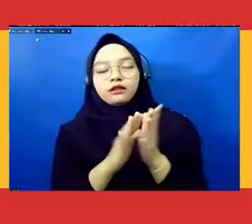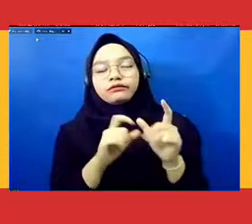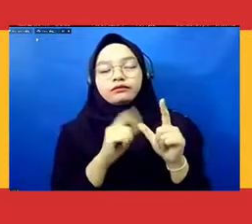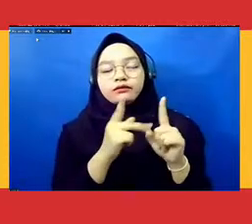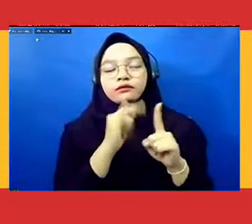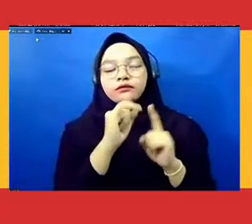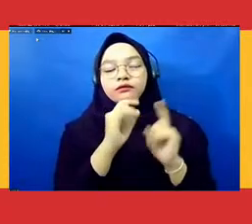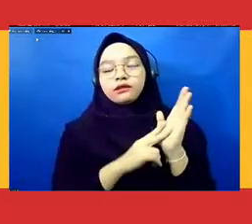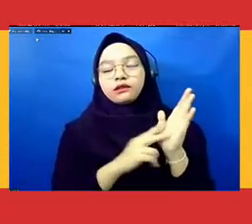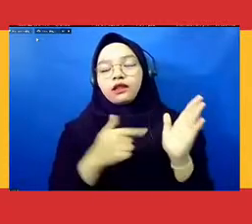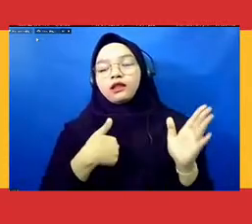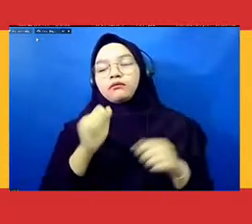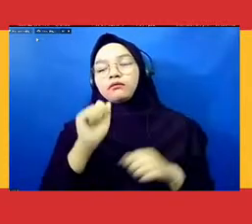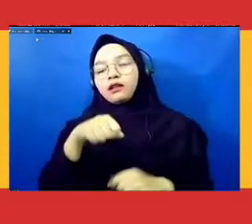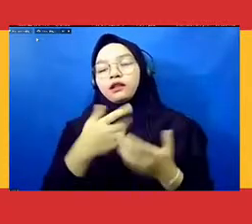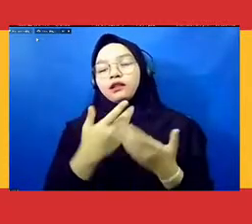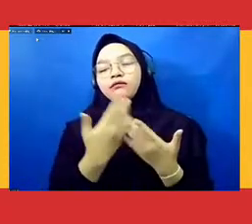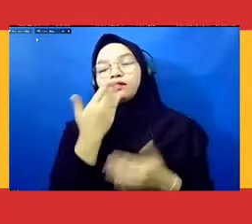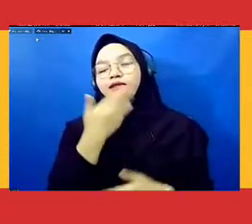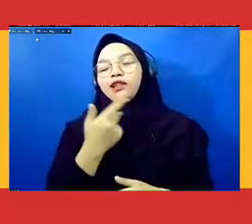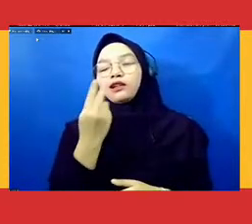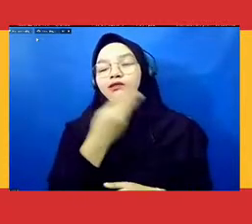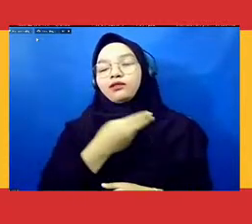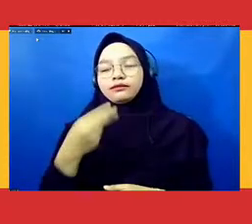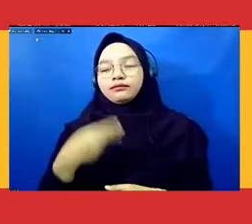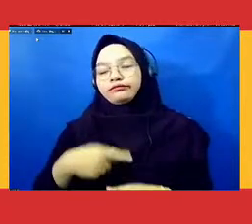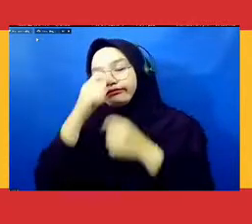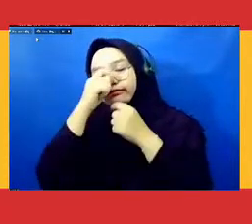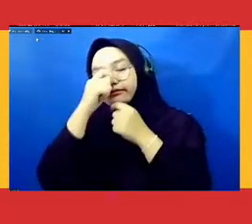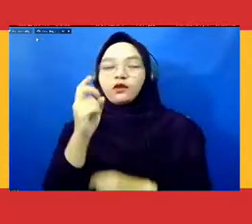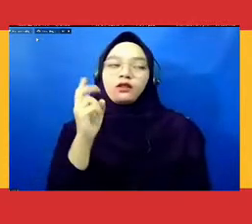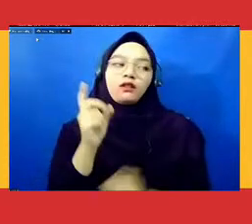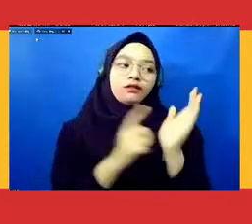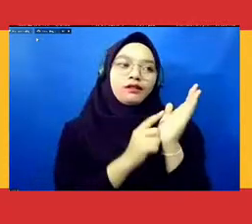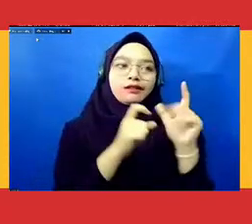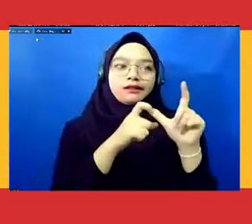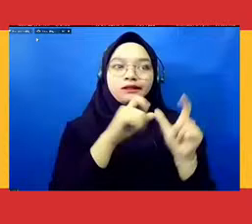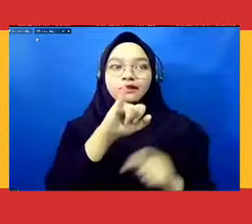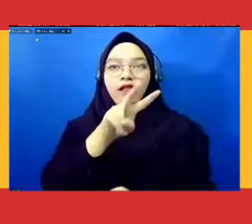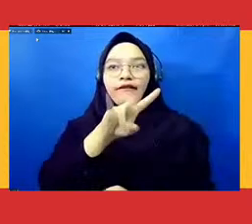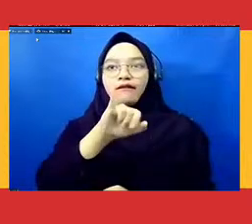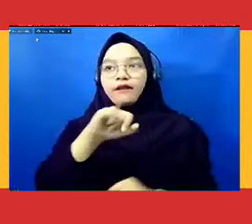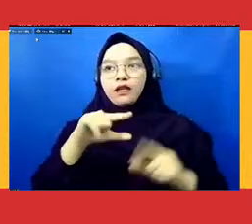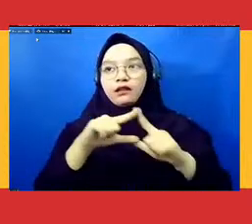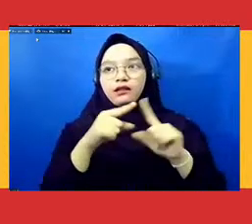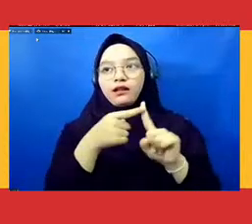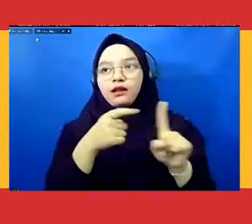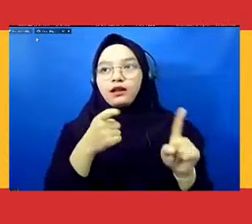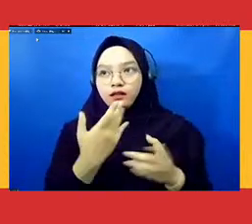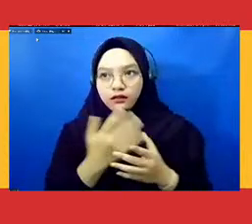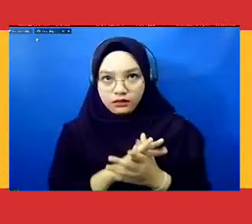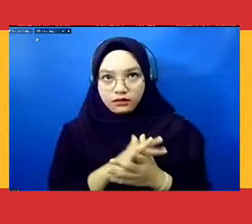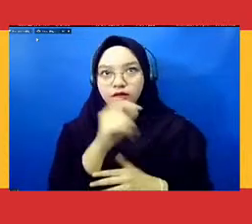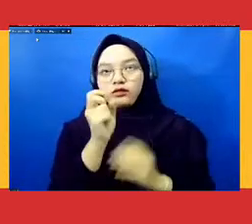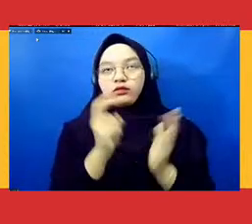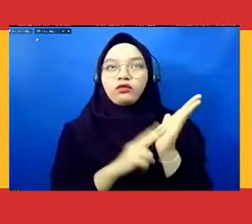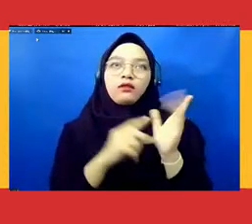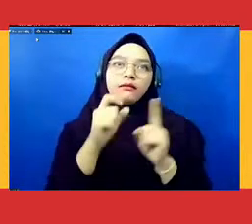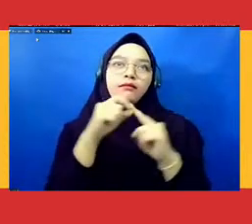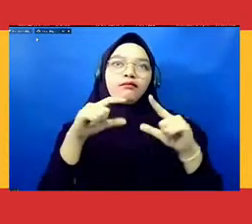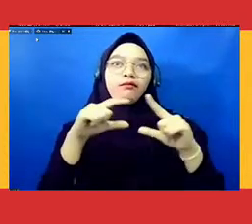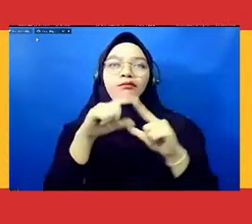saja. Pada yang terhormat juga Dr. Silvia Yajid dari Parahyangan University.